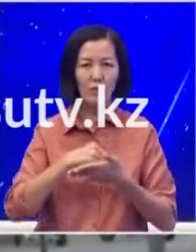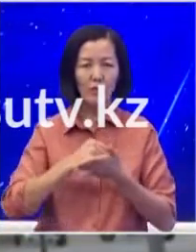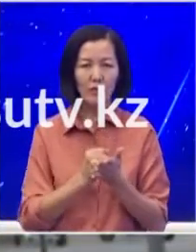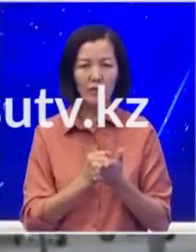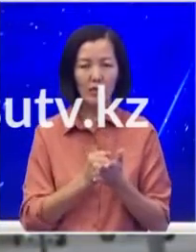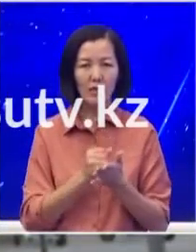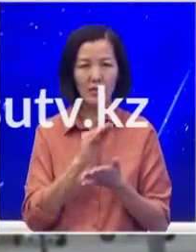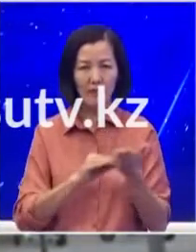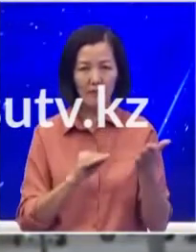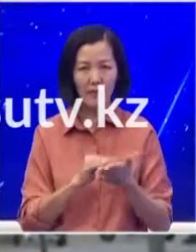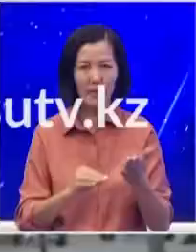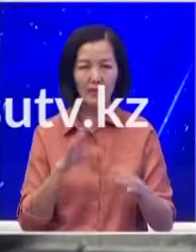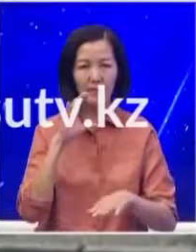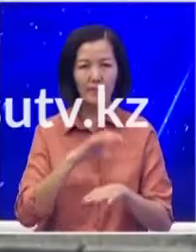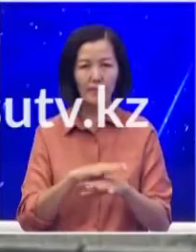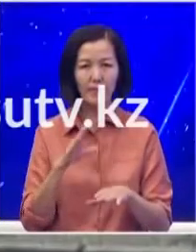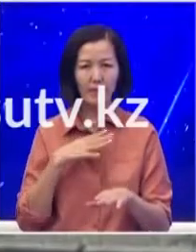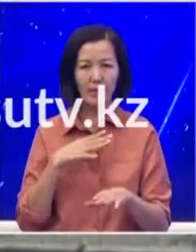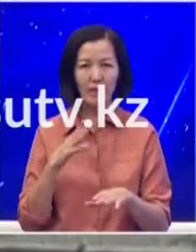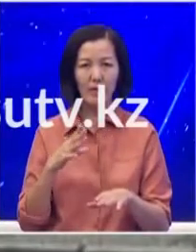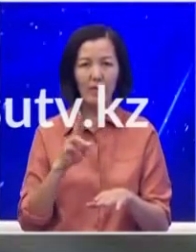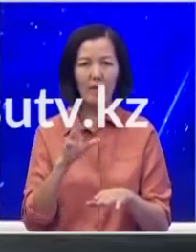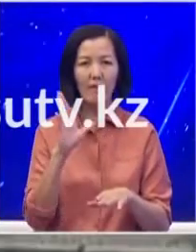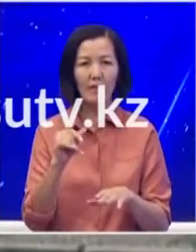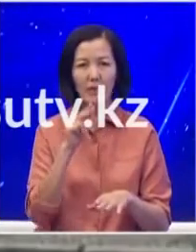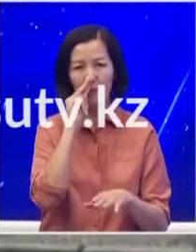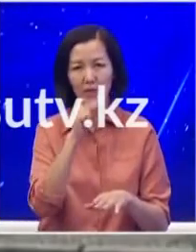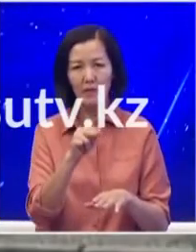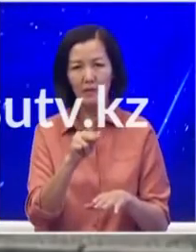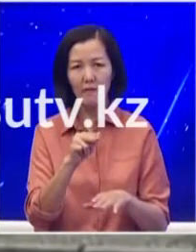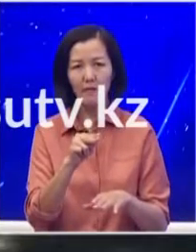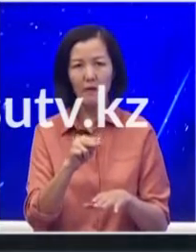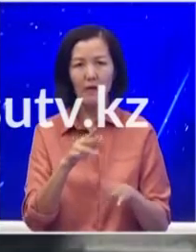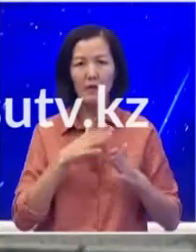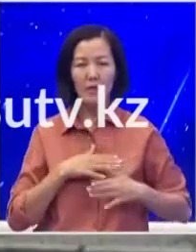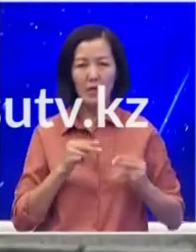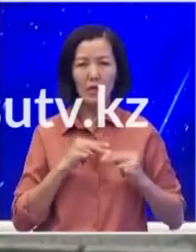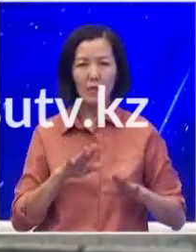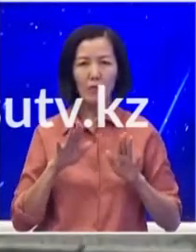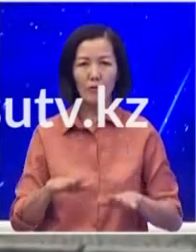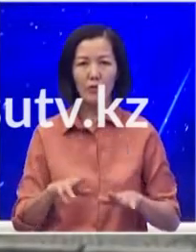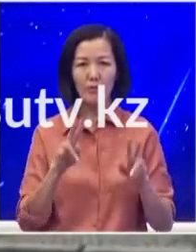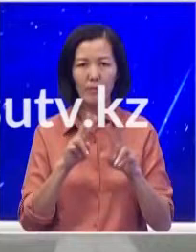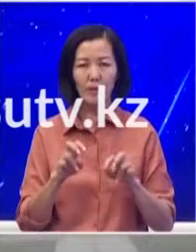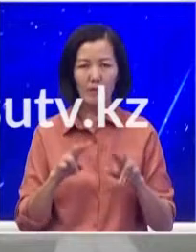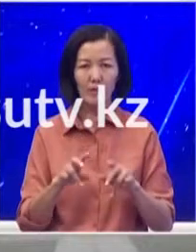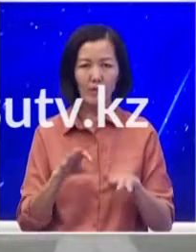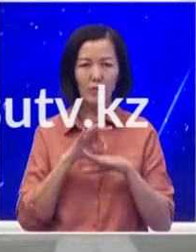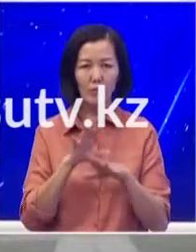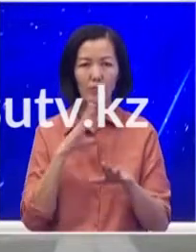в заявлении. Задержание было произведено в квартире подозреваемого. На рабочем месте проведены